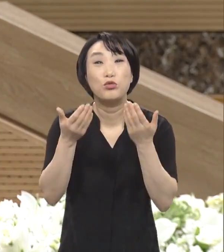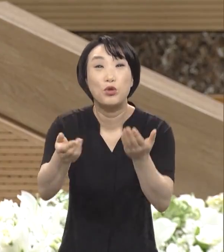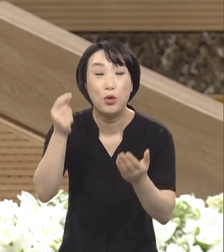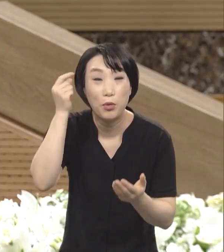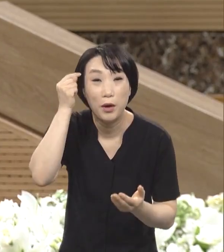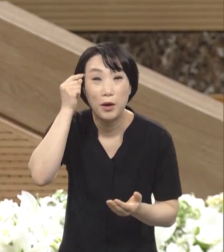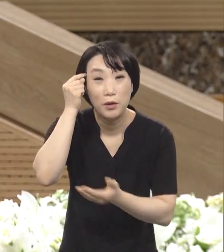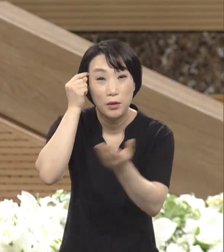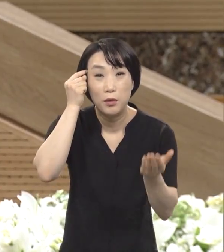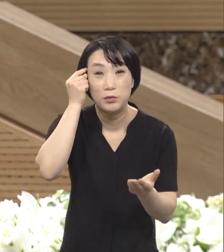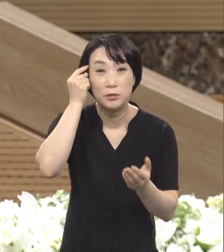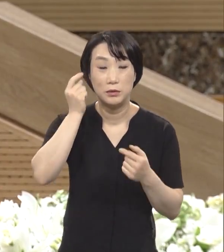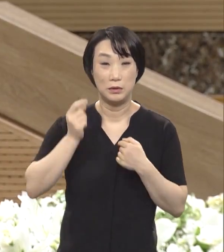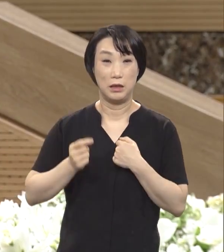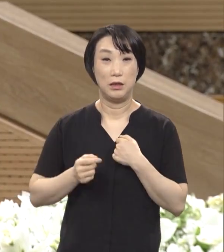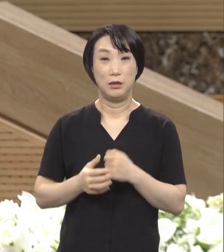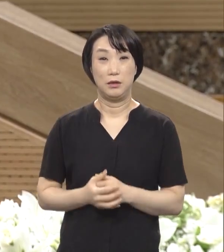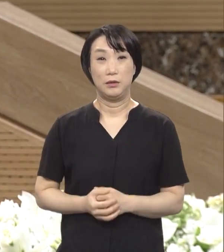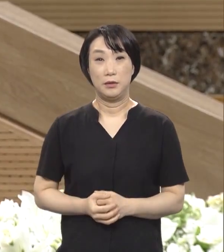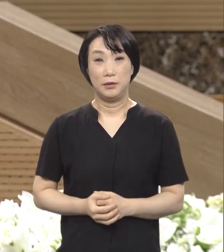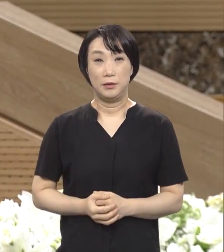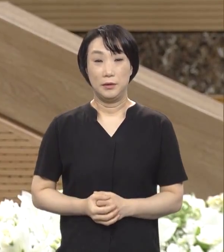그 말이에요.